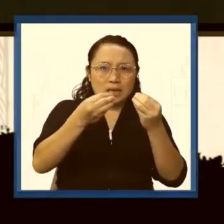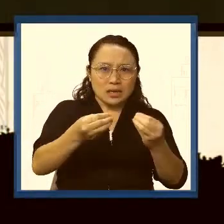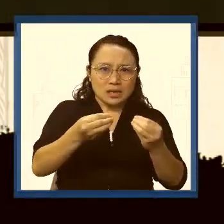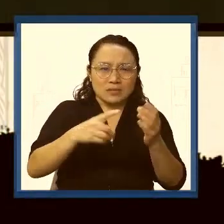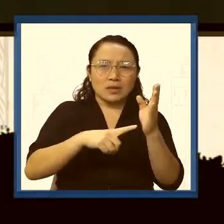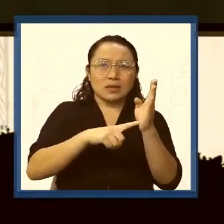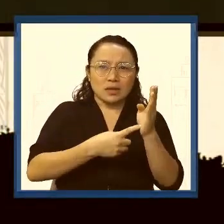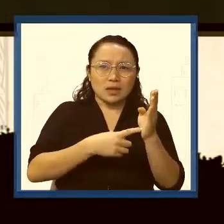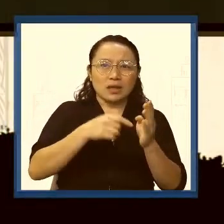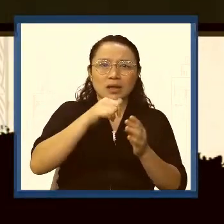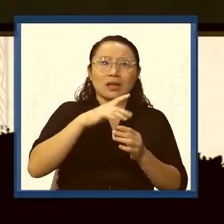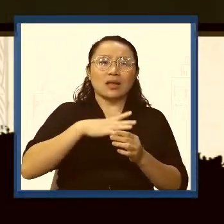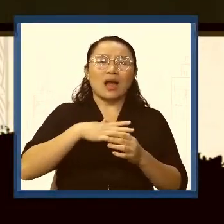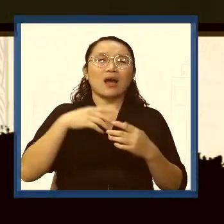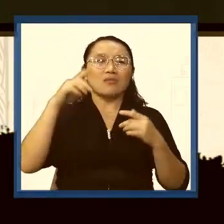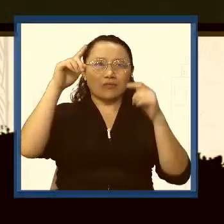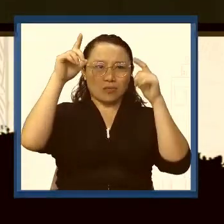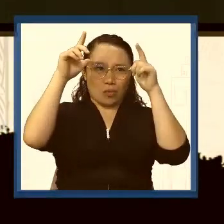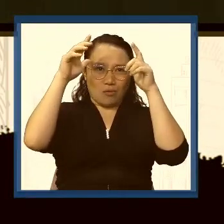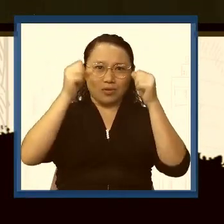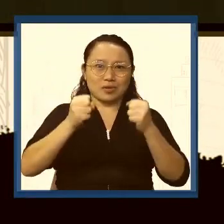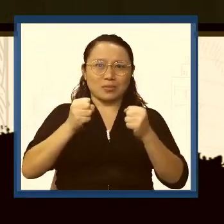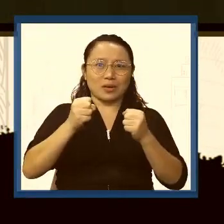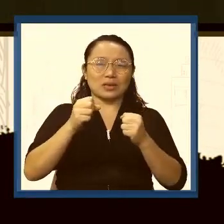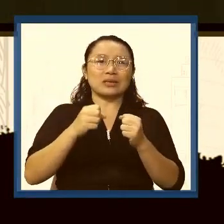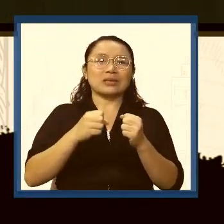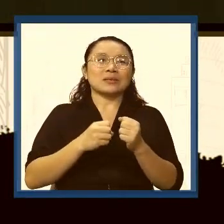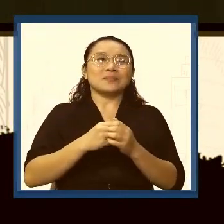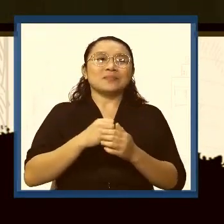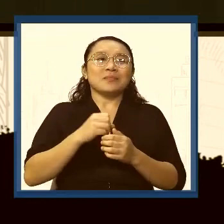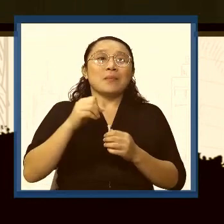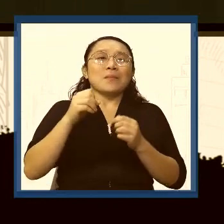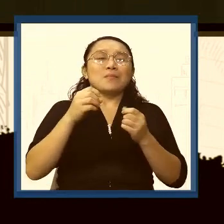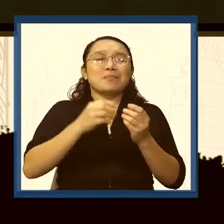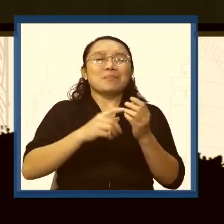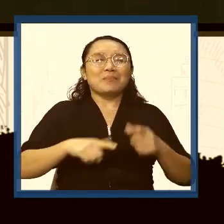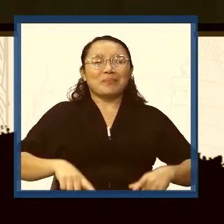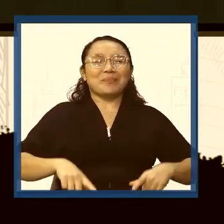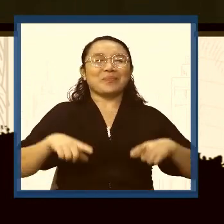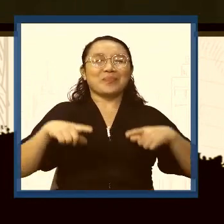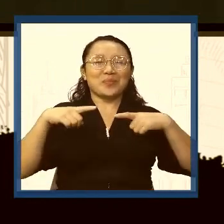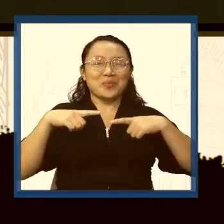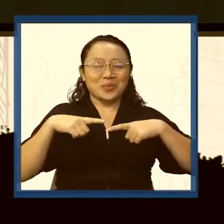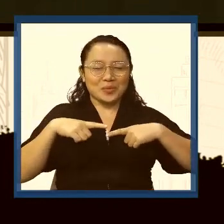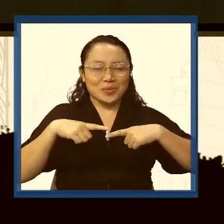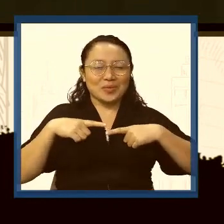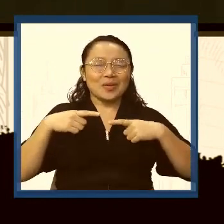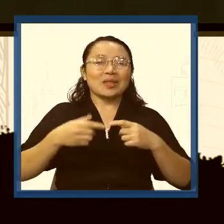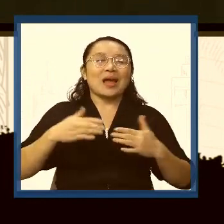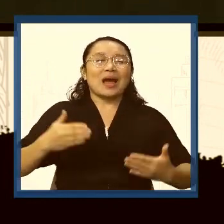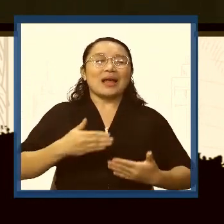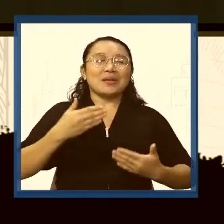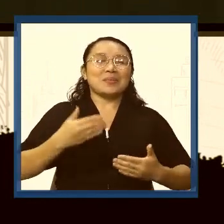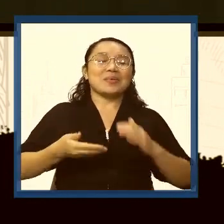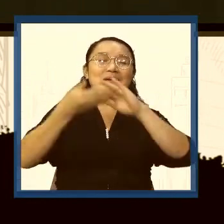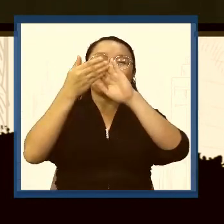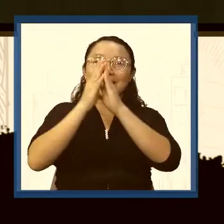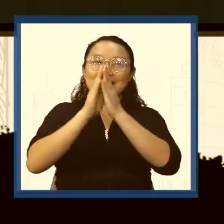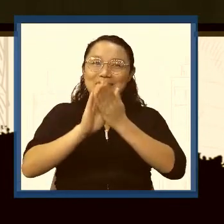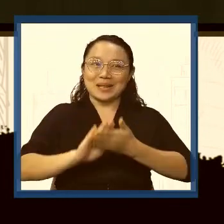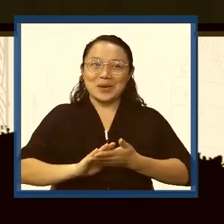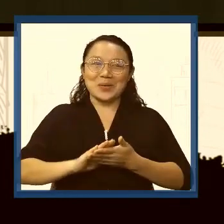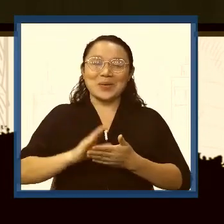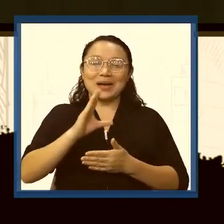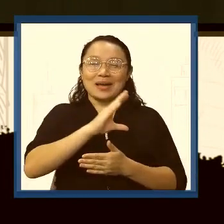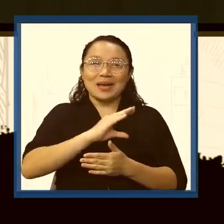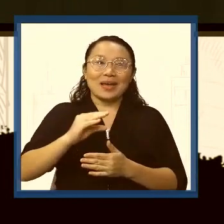pamaagi nga ang mga maalamon nga mga tawo ning kalibutan magpuyo sa kalipay ug kalino apan dili siya mahimong posible